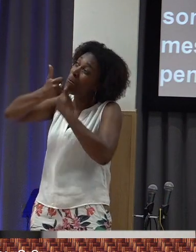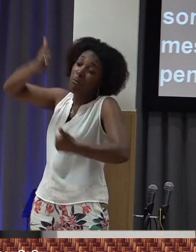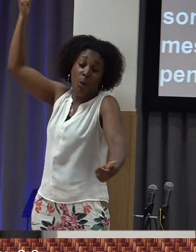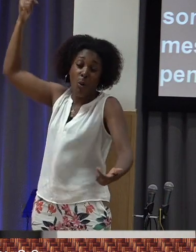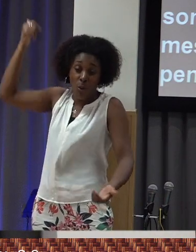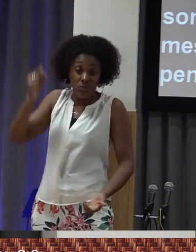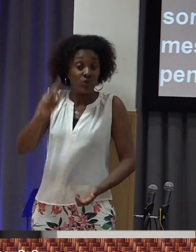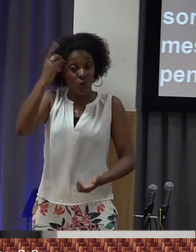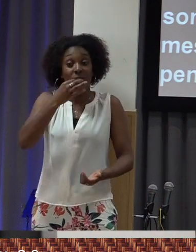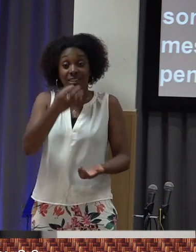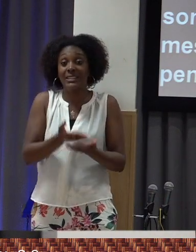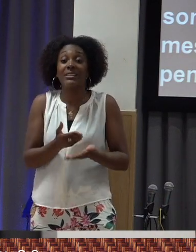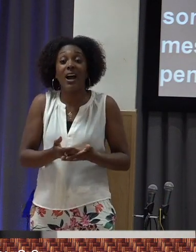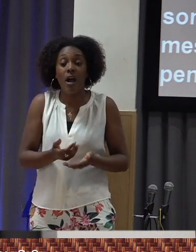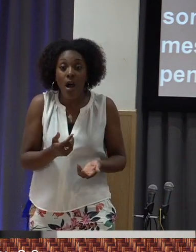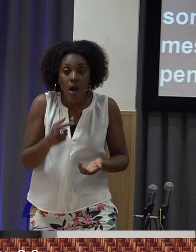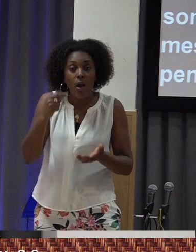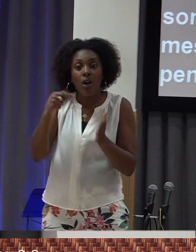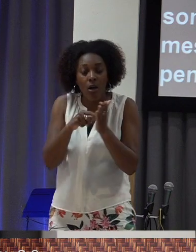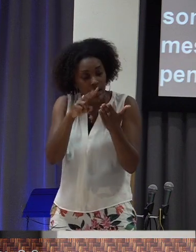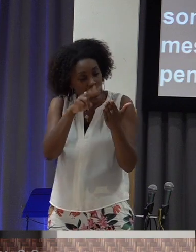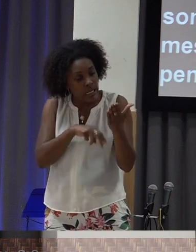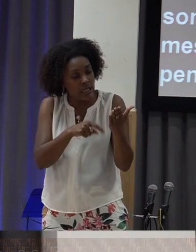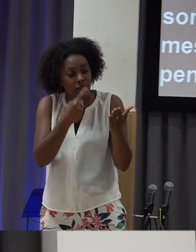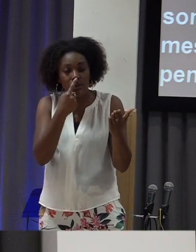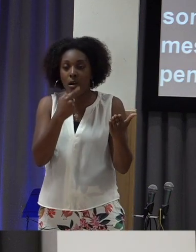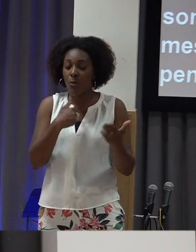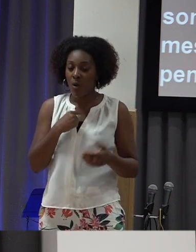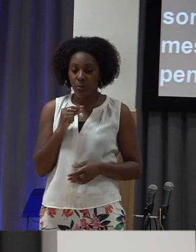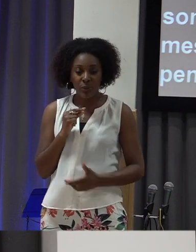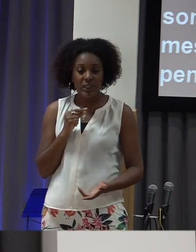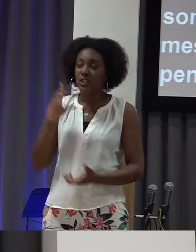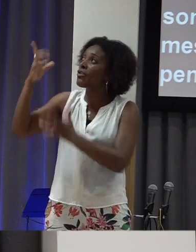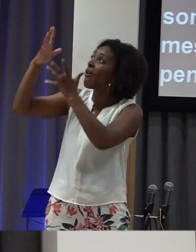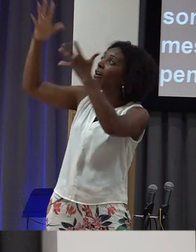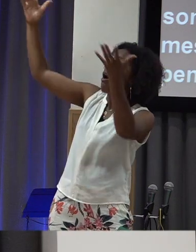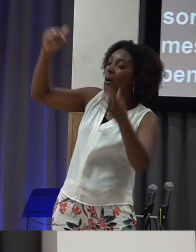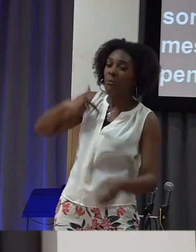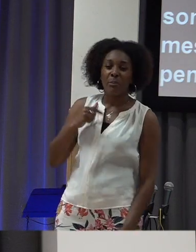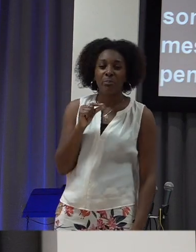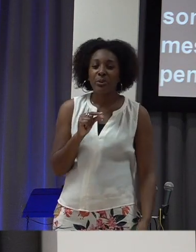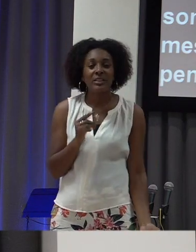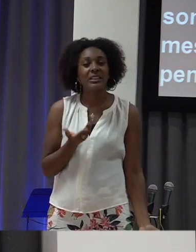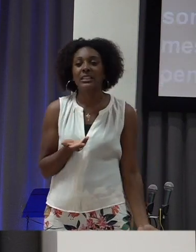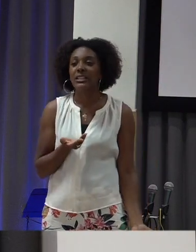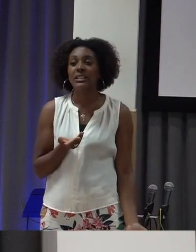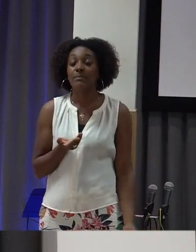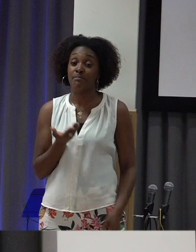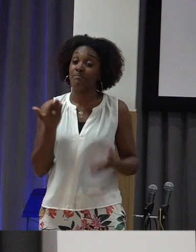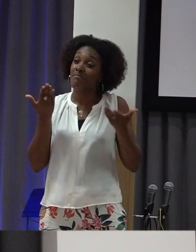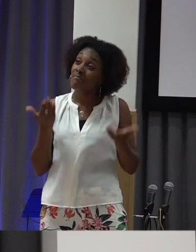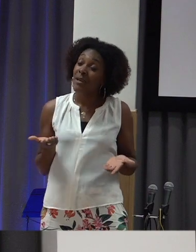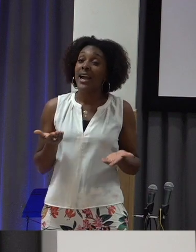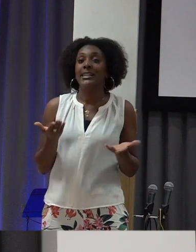pensées. » On se sent tout petit quand on lit ça. Et bien souvent, nous sommes,